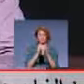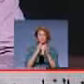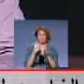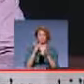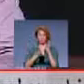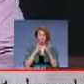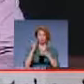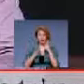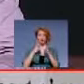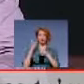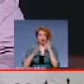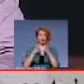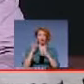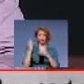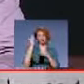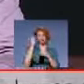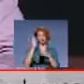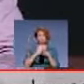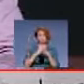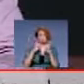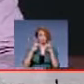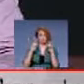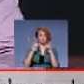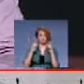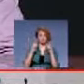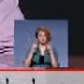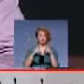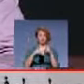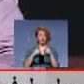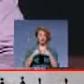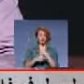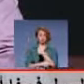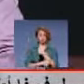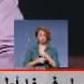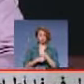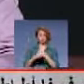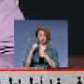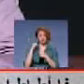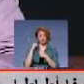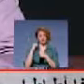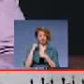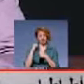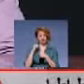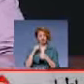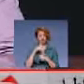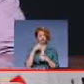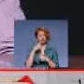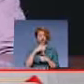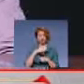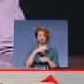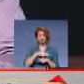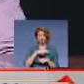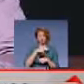عارفين مصدر حريقه إيه. بعد ما بادرت الأسبوع اللي فات وناديت من خلال البرنامج قلت لو في